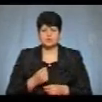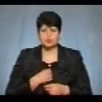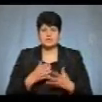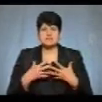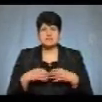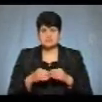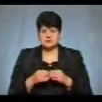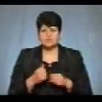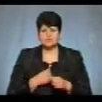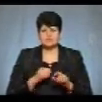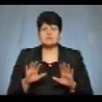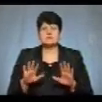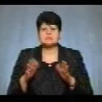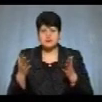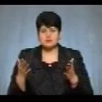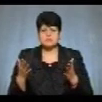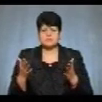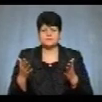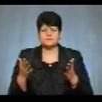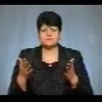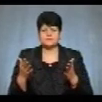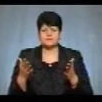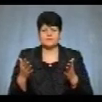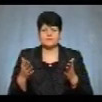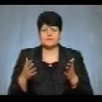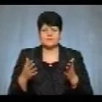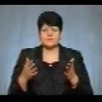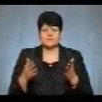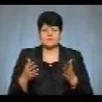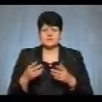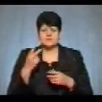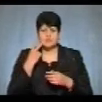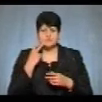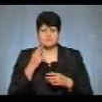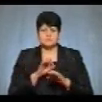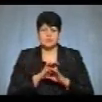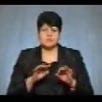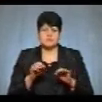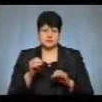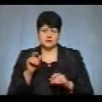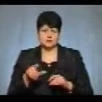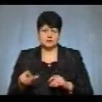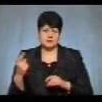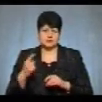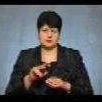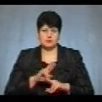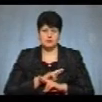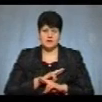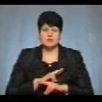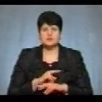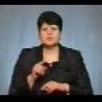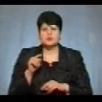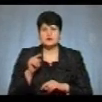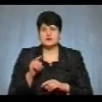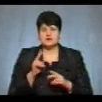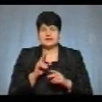сім'ї і шкода, що так сталося. Чудові люди завжди самі найперші вмирають. Його вчинок гідний. Не кожен би